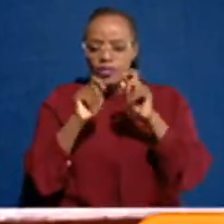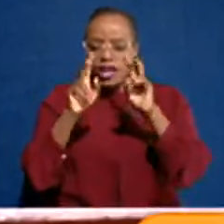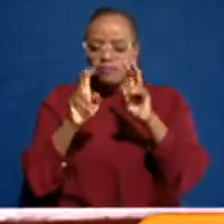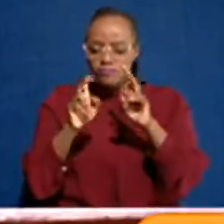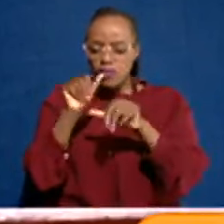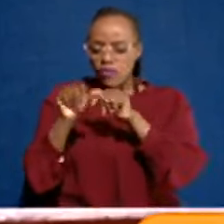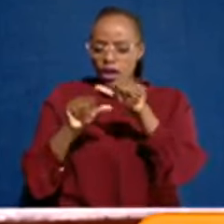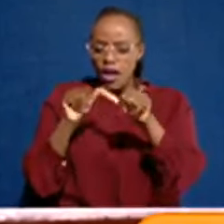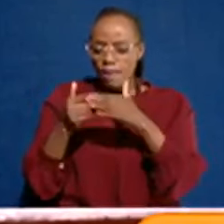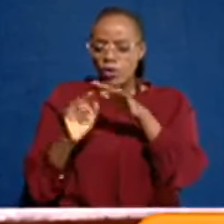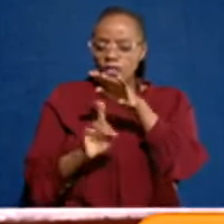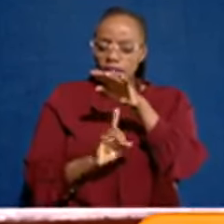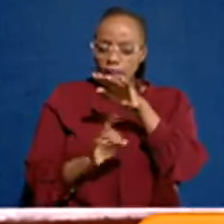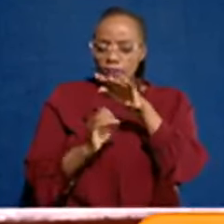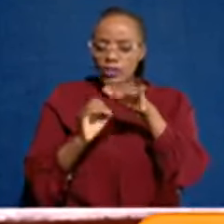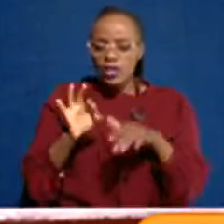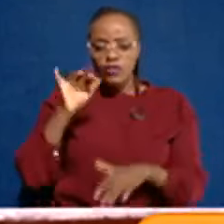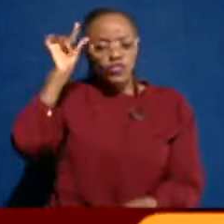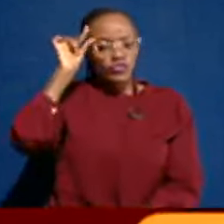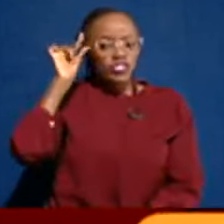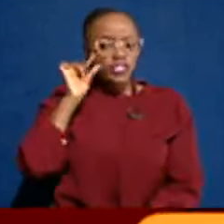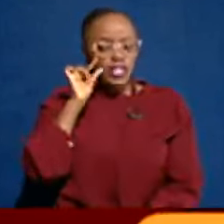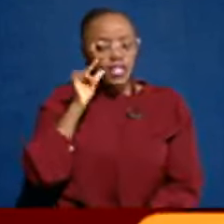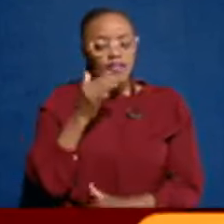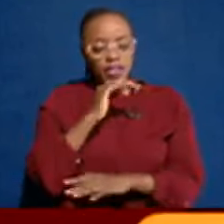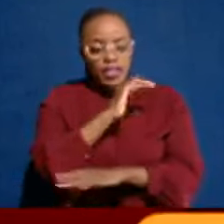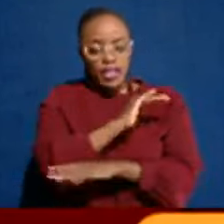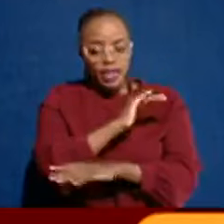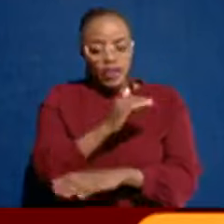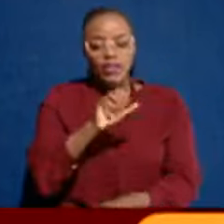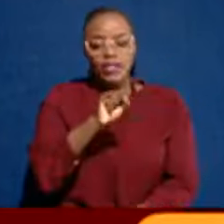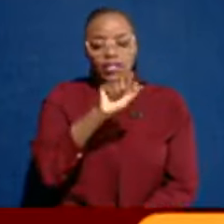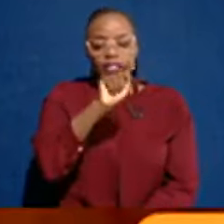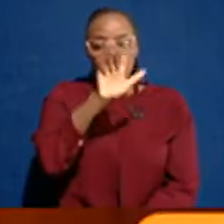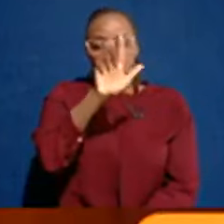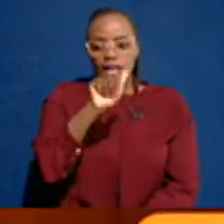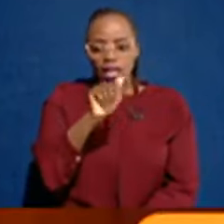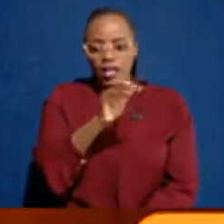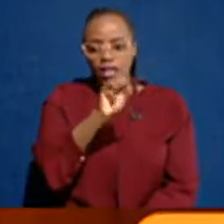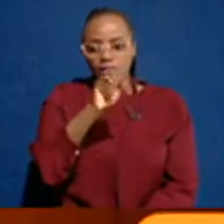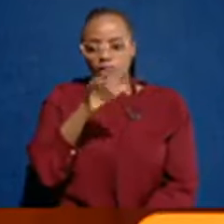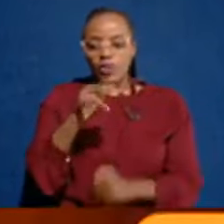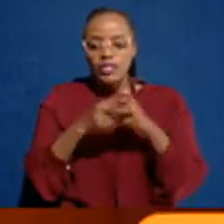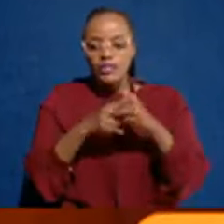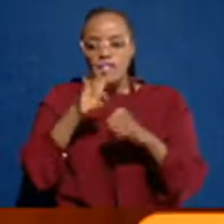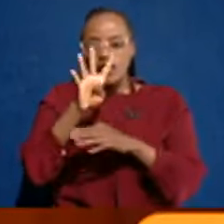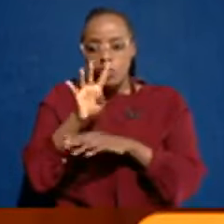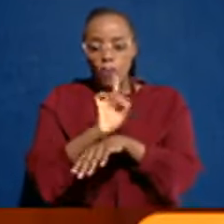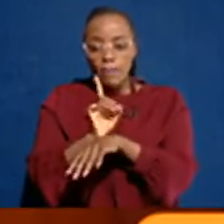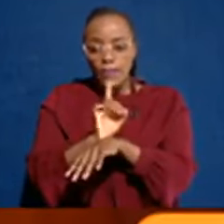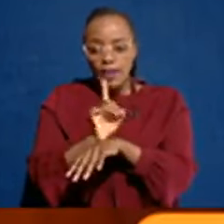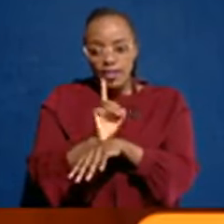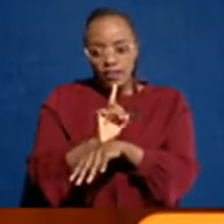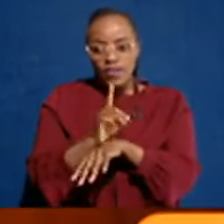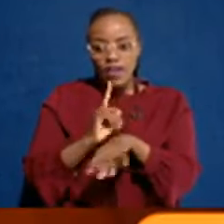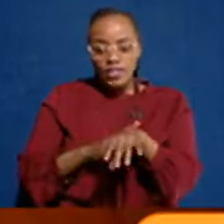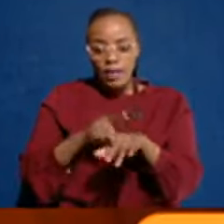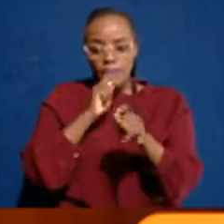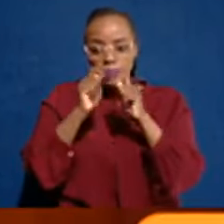nafasi ya waziri wa jinsia Jumapili jioni, Stella Soi Langat alichukua muda wa dakika 74 tu kwenye usaili